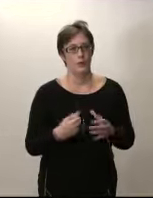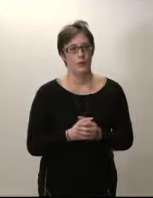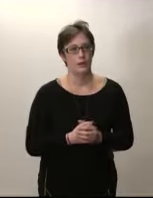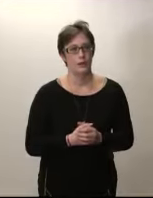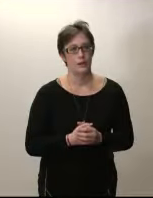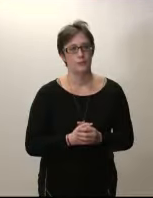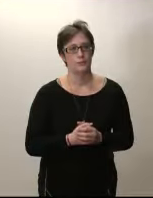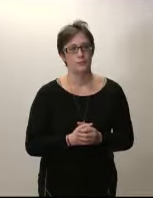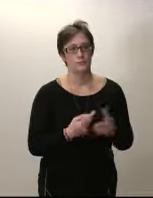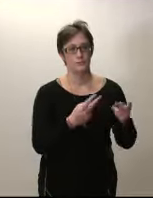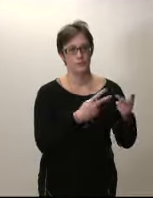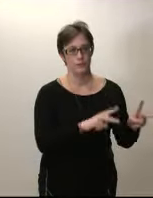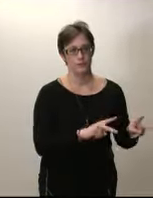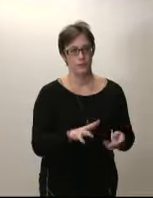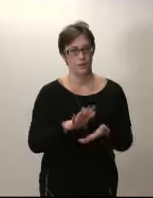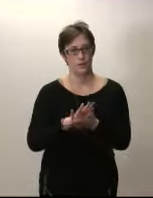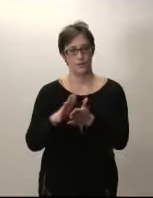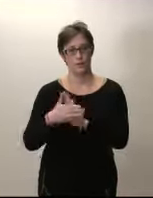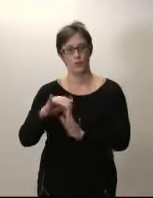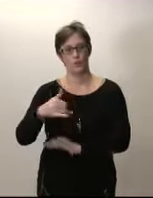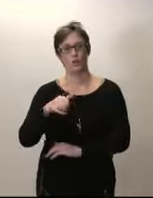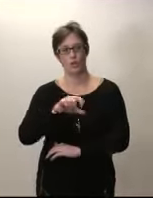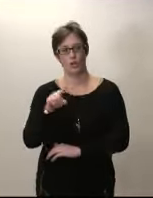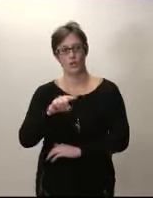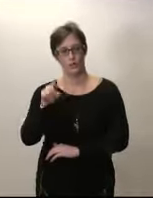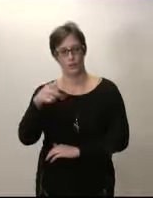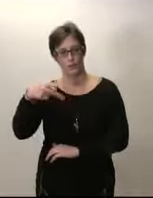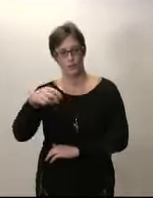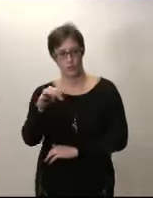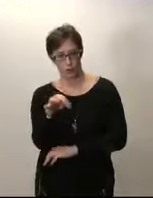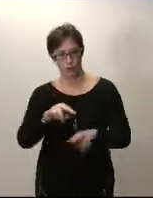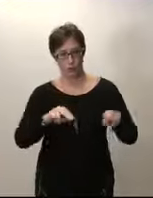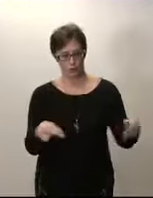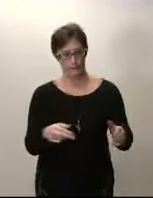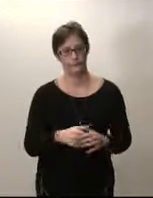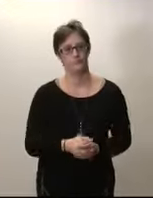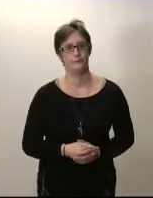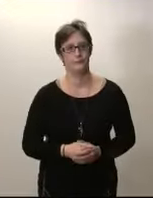Passation d'une convention entre la ville et l'association Jaspot. Monsieur Evgott. Merci.